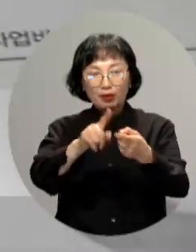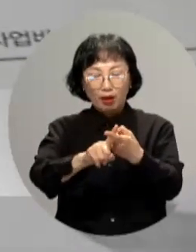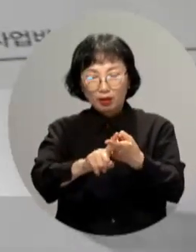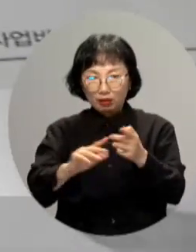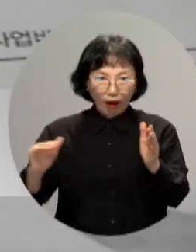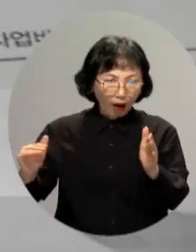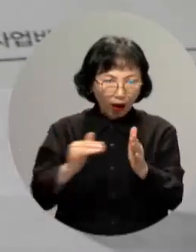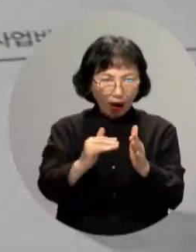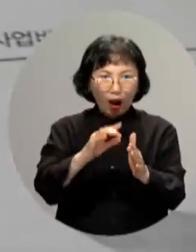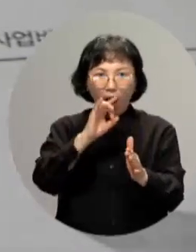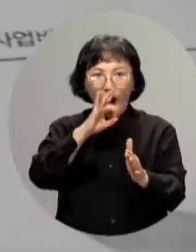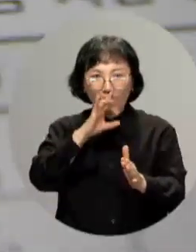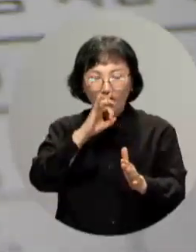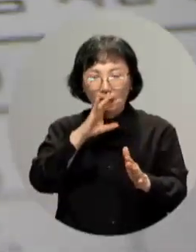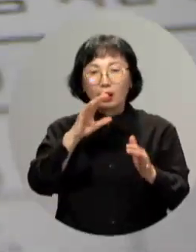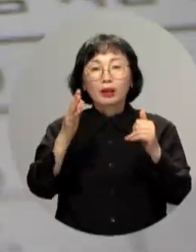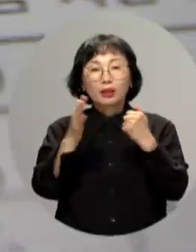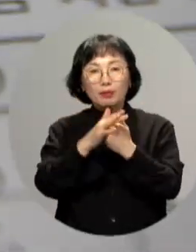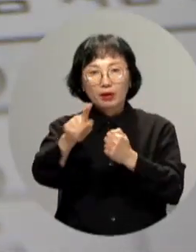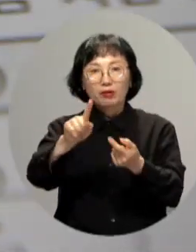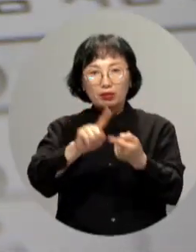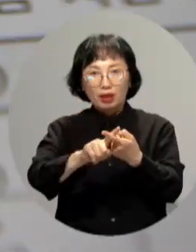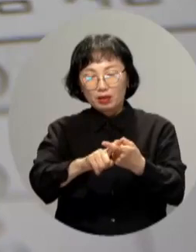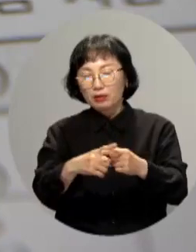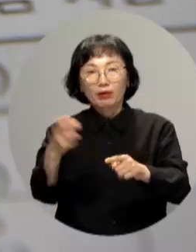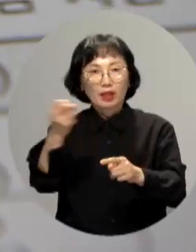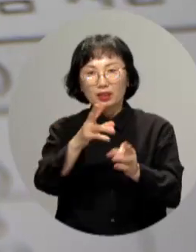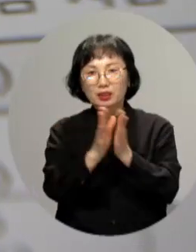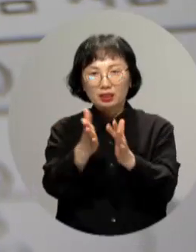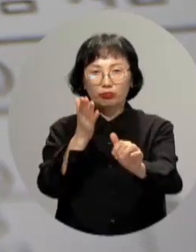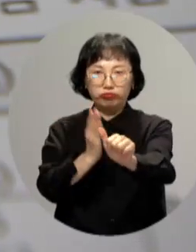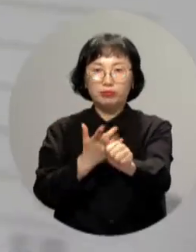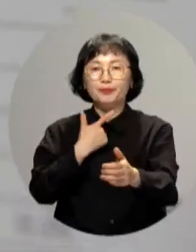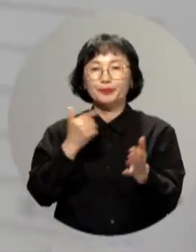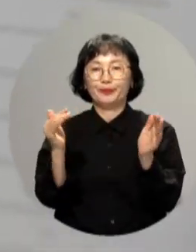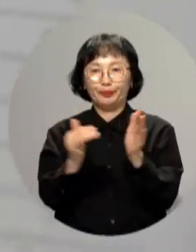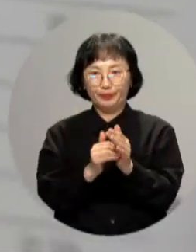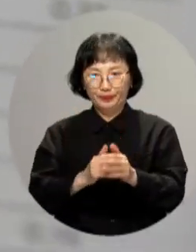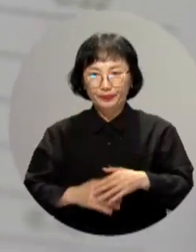없어야 한다며 적극 대응 방침을 시사했습니다. MBC 뉴스 조수영입니다.